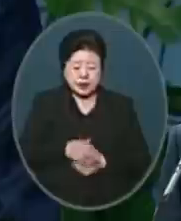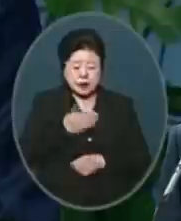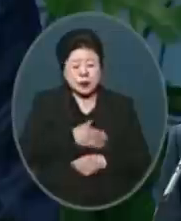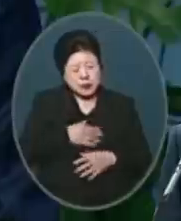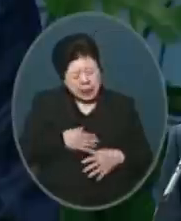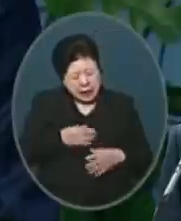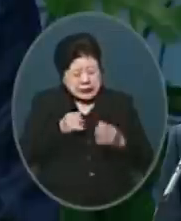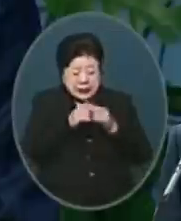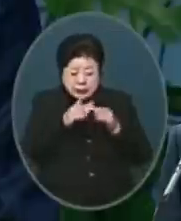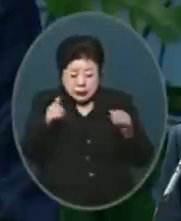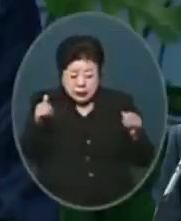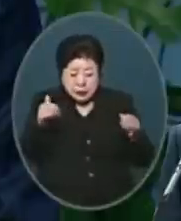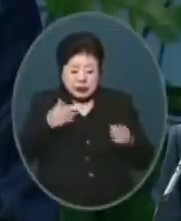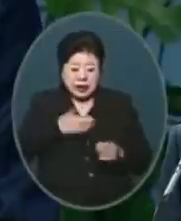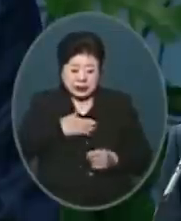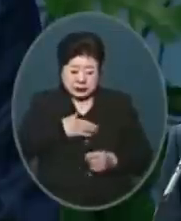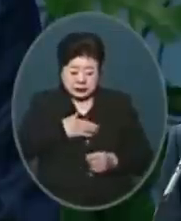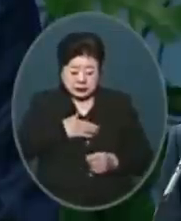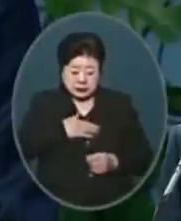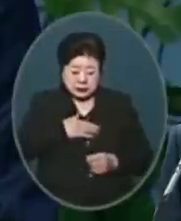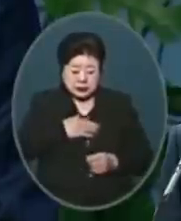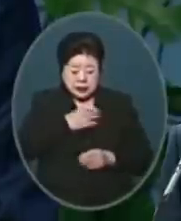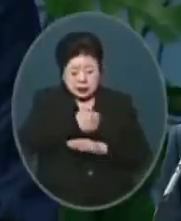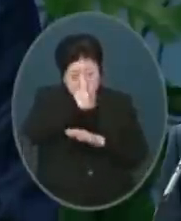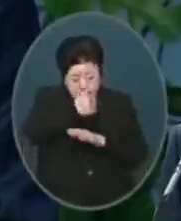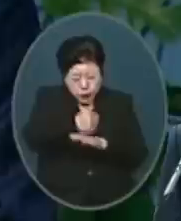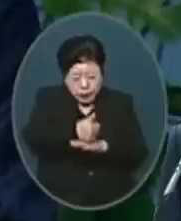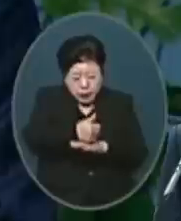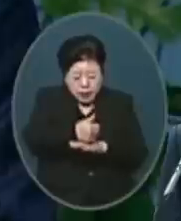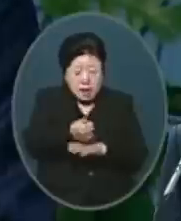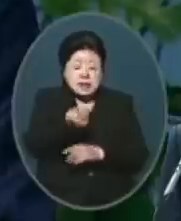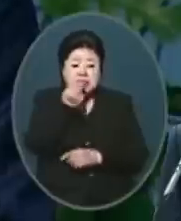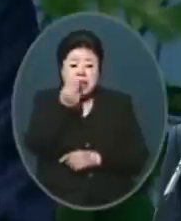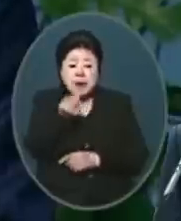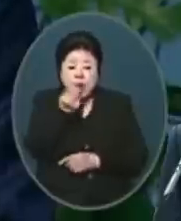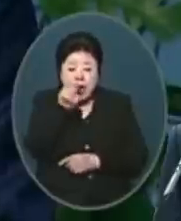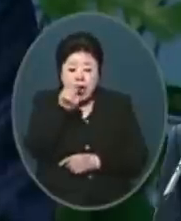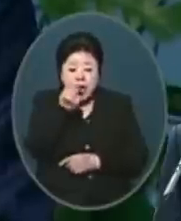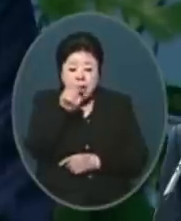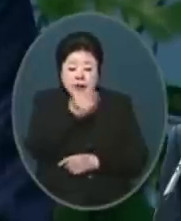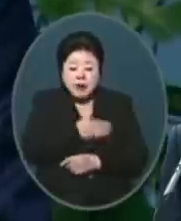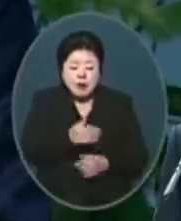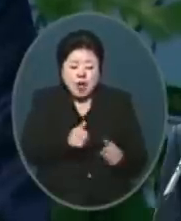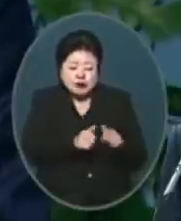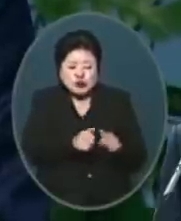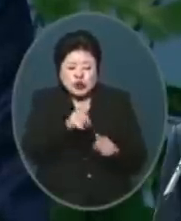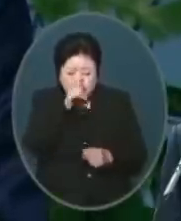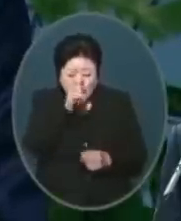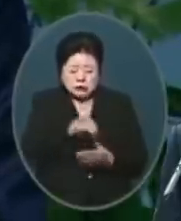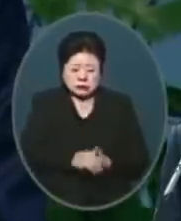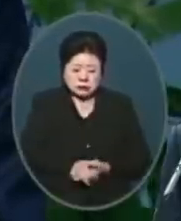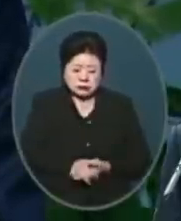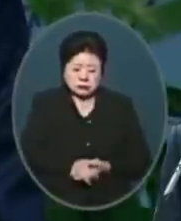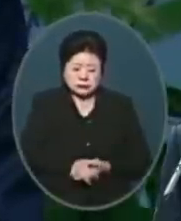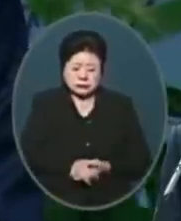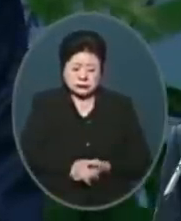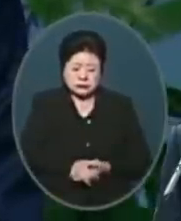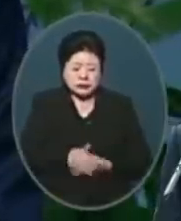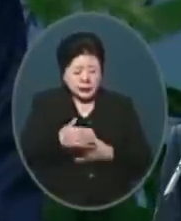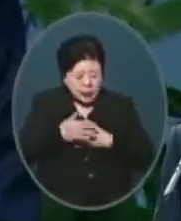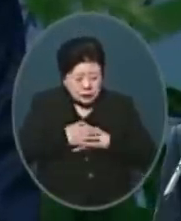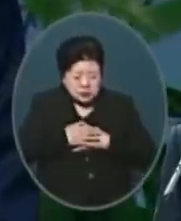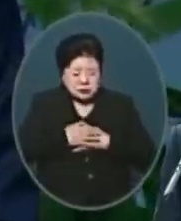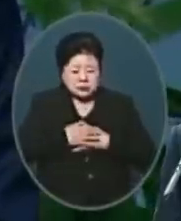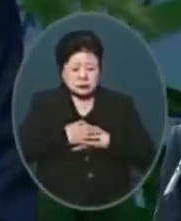몸이 약한 사람은 나는 그리스도의 생명이 내 몸에 붙어 있다.